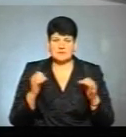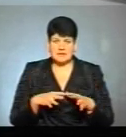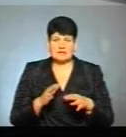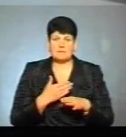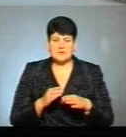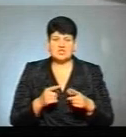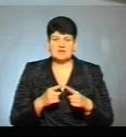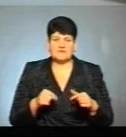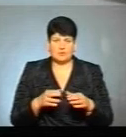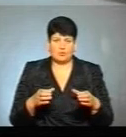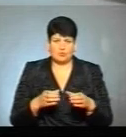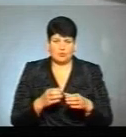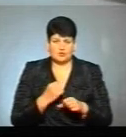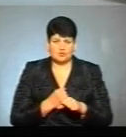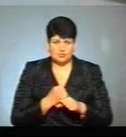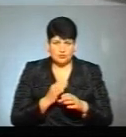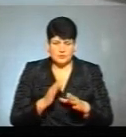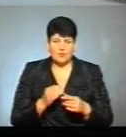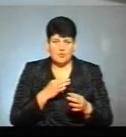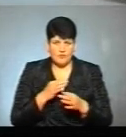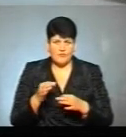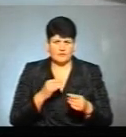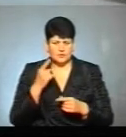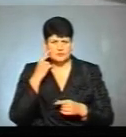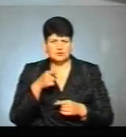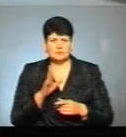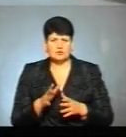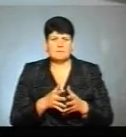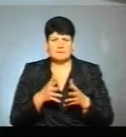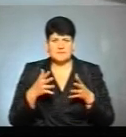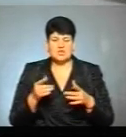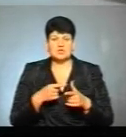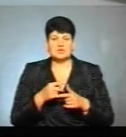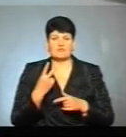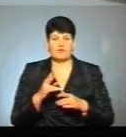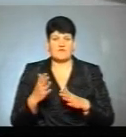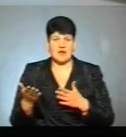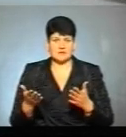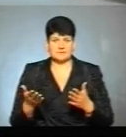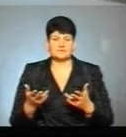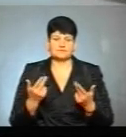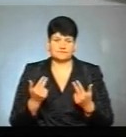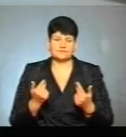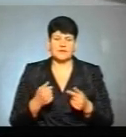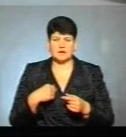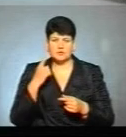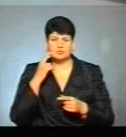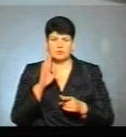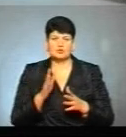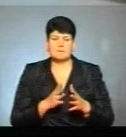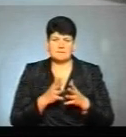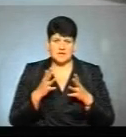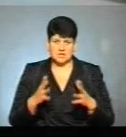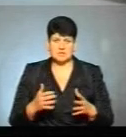міжвідомчої робочої групи, обговоримо. І ви припускаєте, що їх може бути набагато більше, ніж в цих двох варіантах? Безперечно. Я думаю, що дійсно їх буде більше, ніж